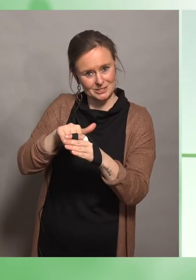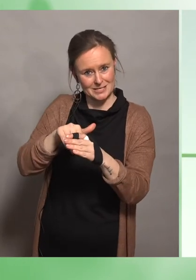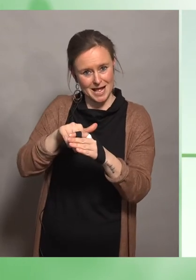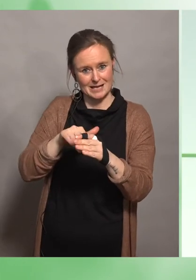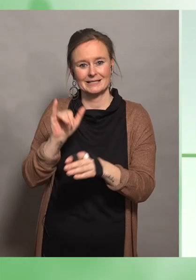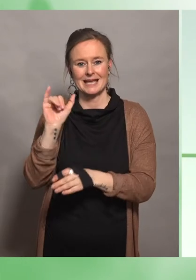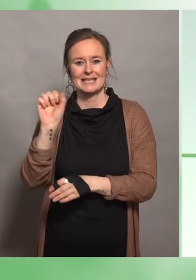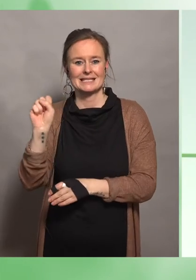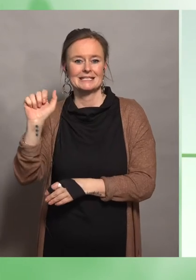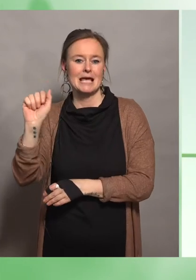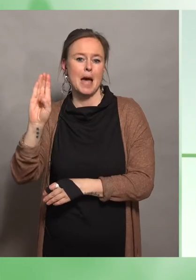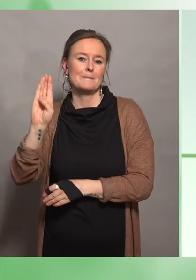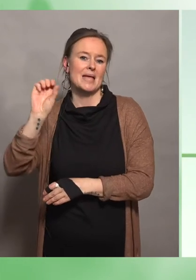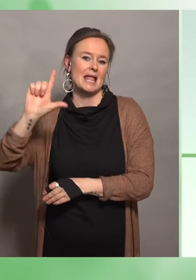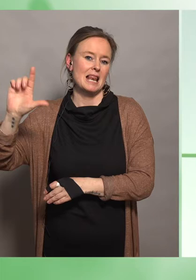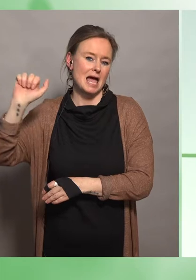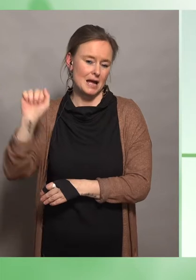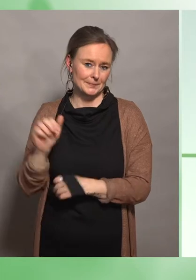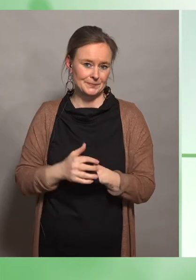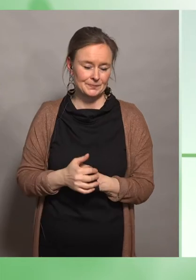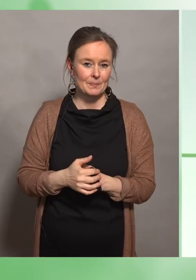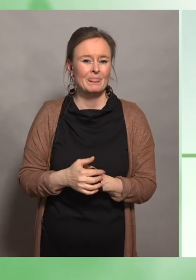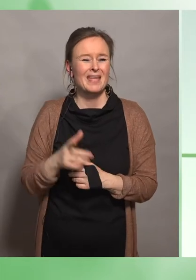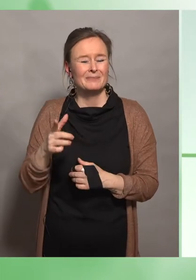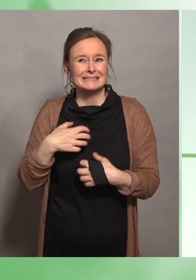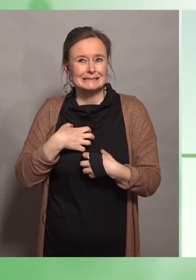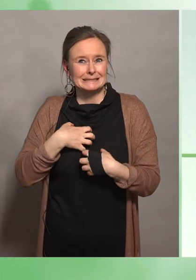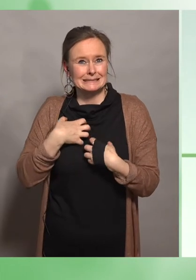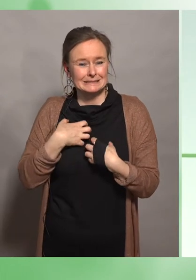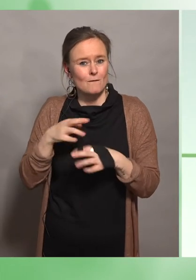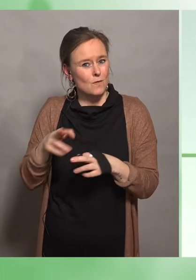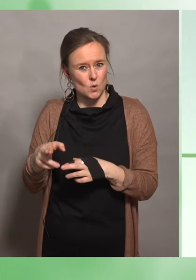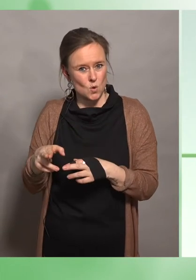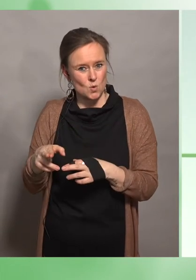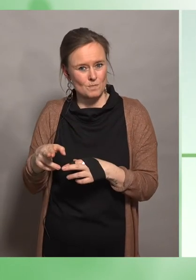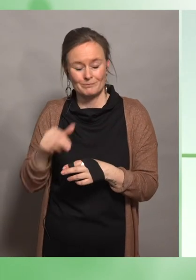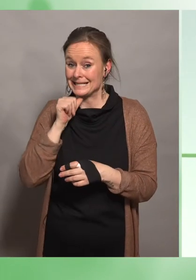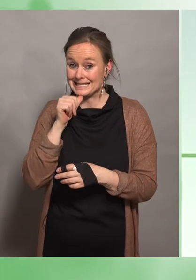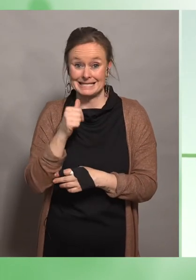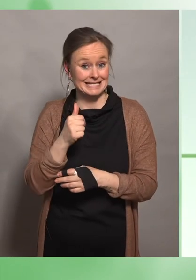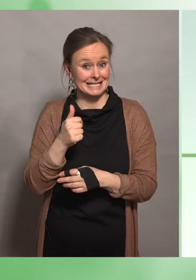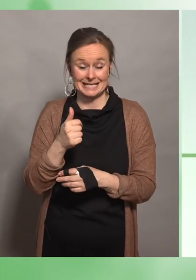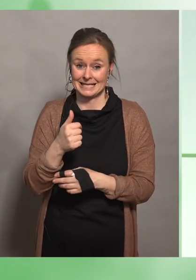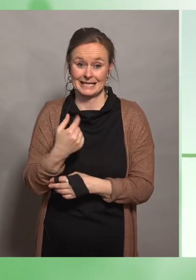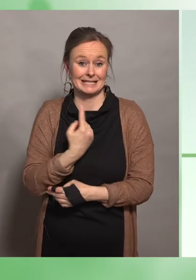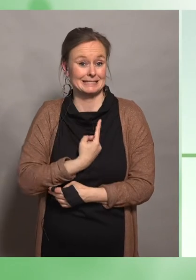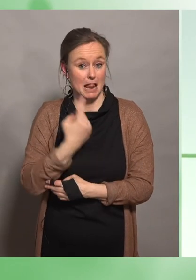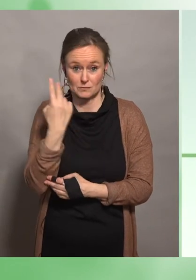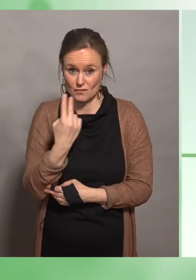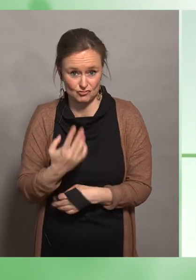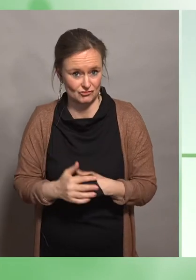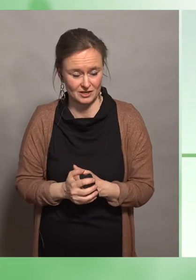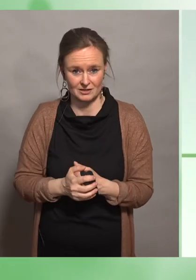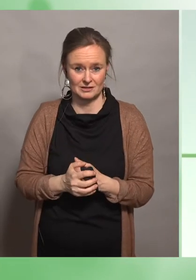und einen Groll verspürt, weil es nicht selbstverständlich in der Gesellschaft ist, und zwar nicht nur